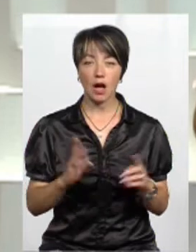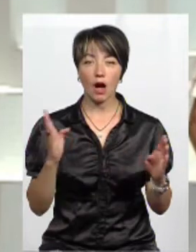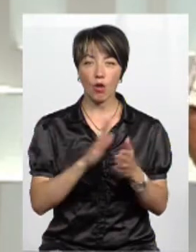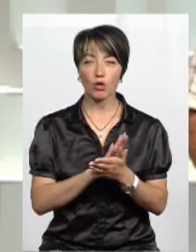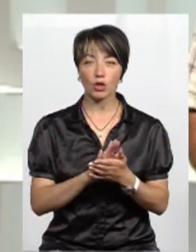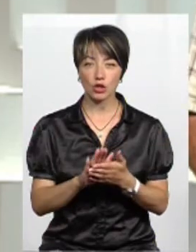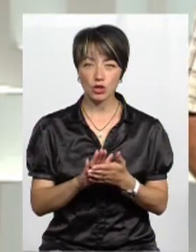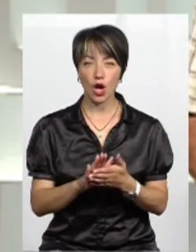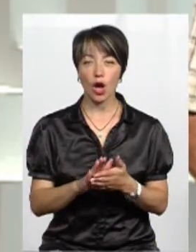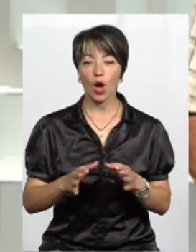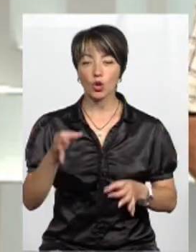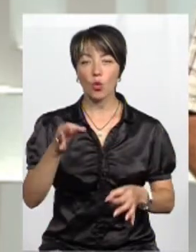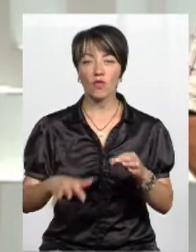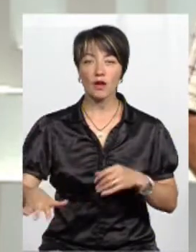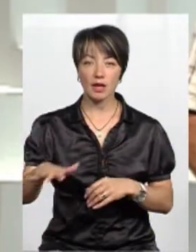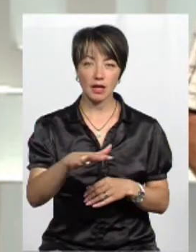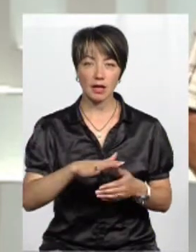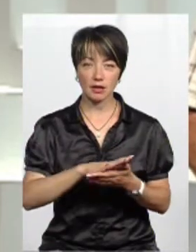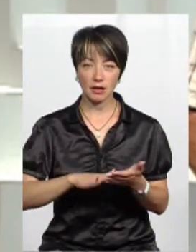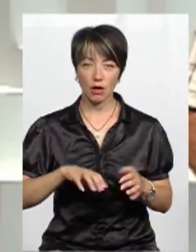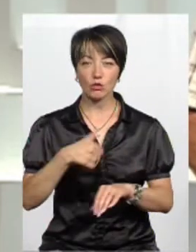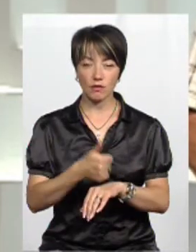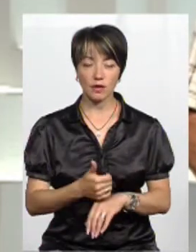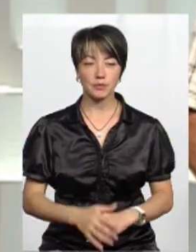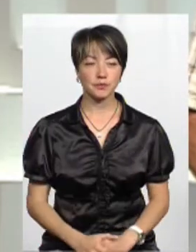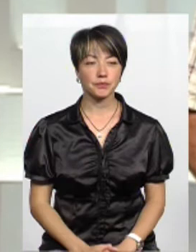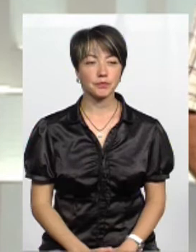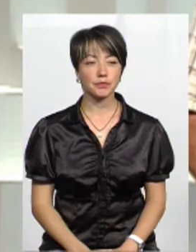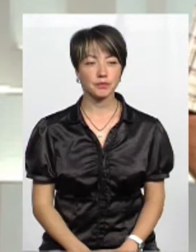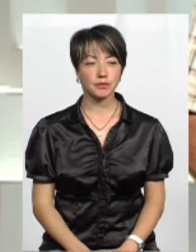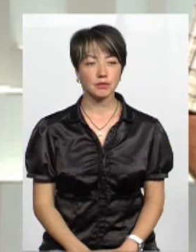екологічне довкілля і так далі. Це основне, зрозуміло.